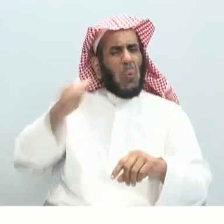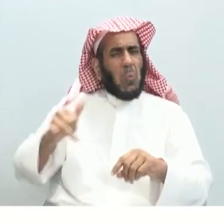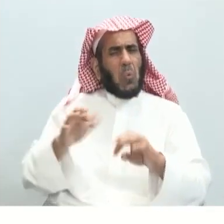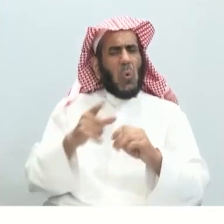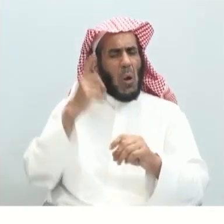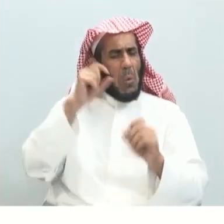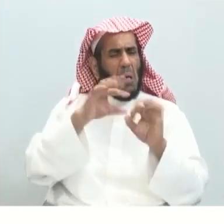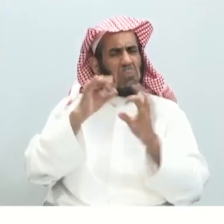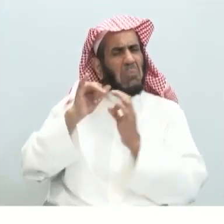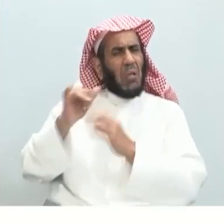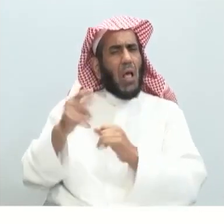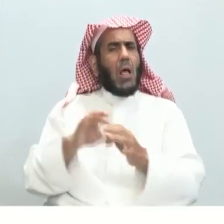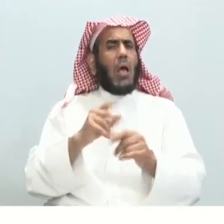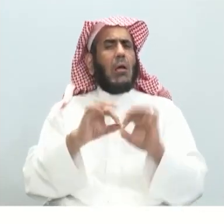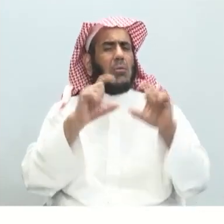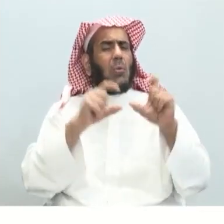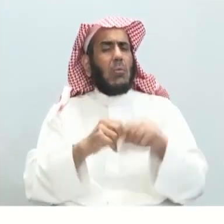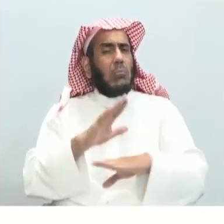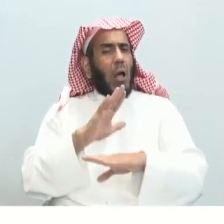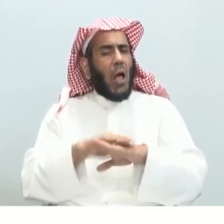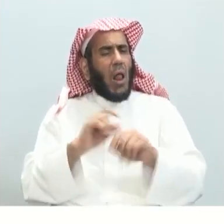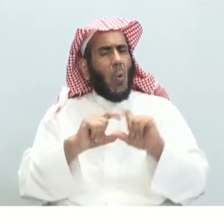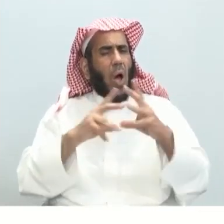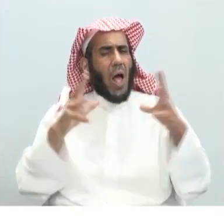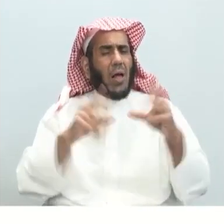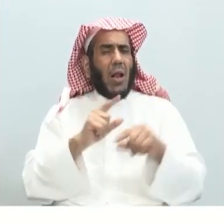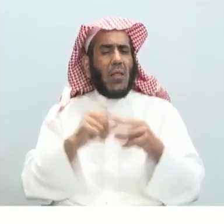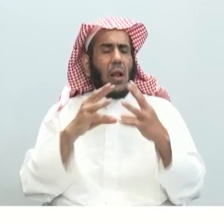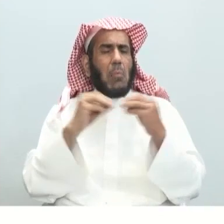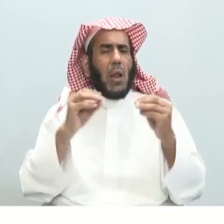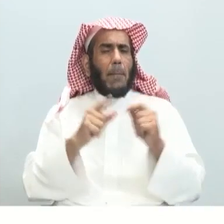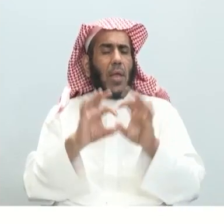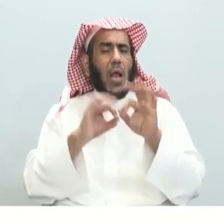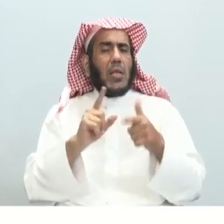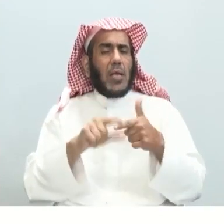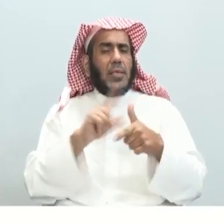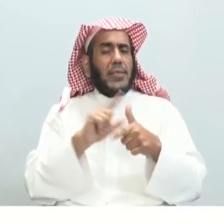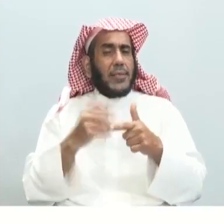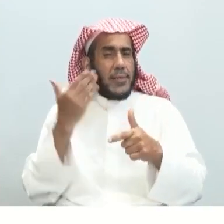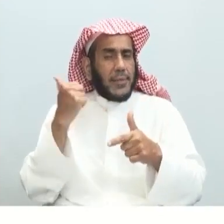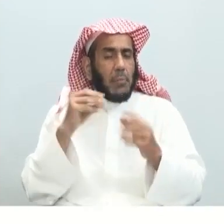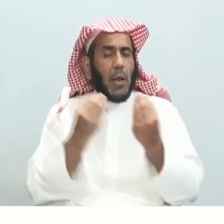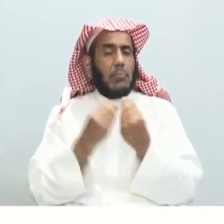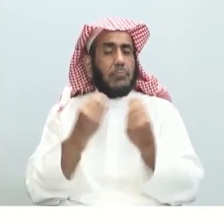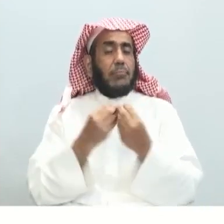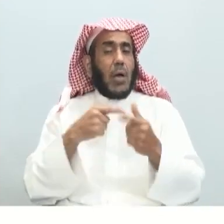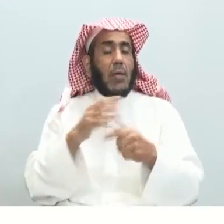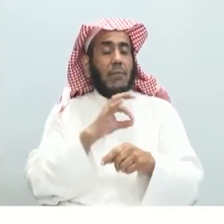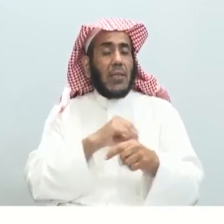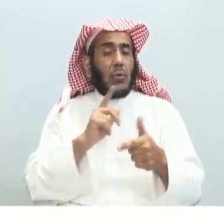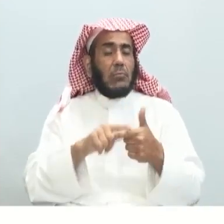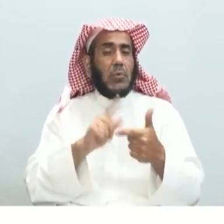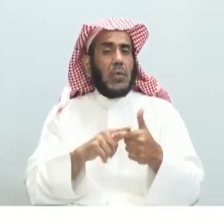للايات فهذا يدل ودلاله واضحه على هذا المعنى من الايتين اللتين معنا ايضا فائده